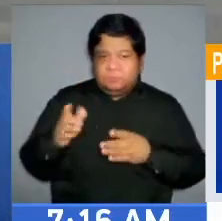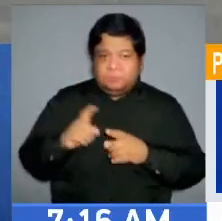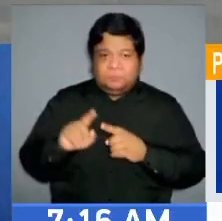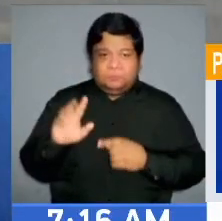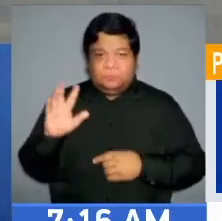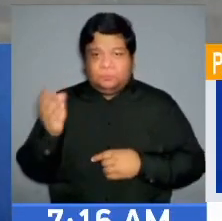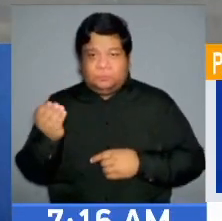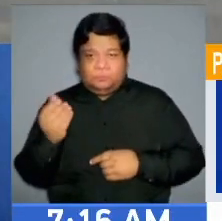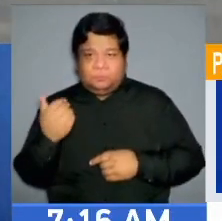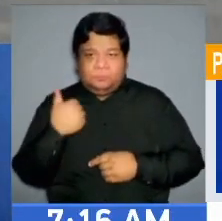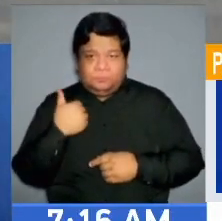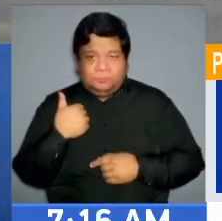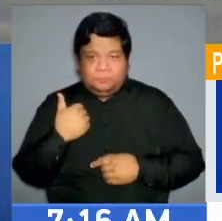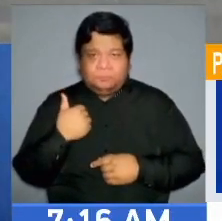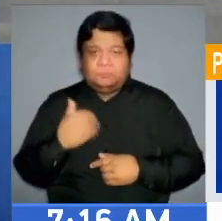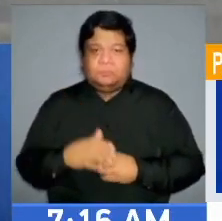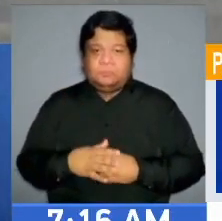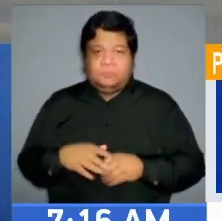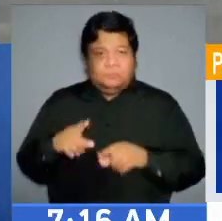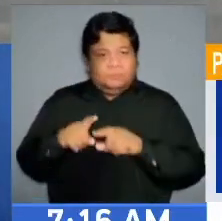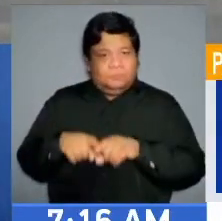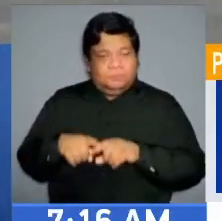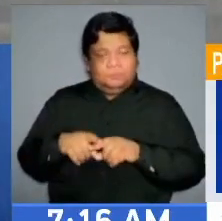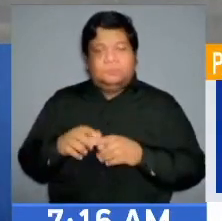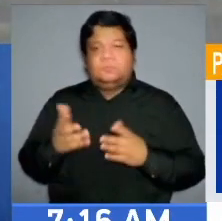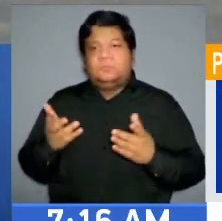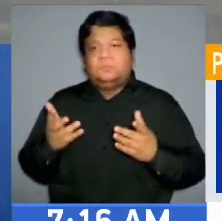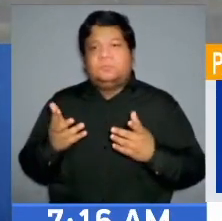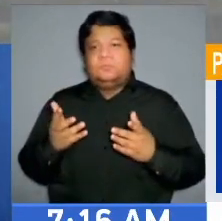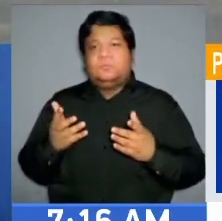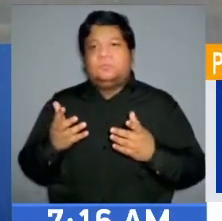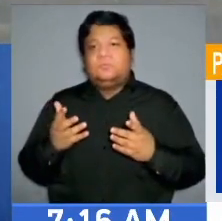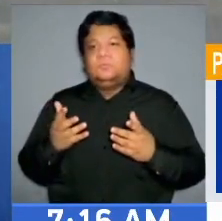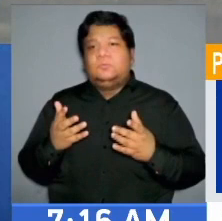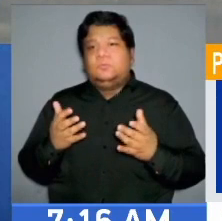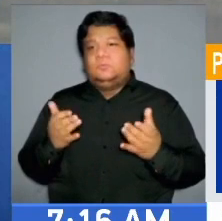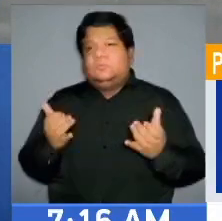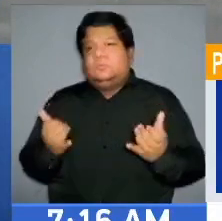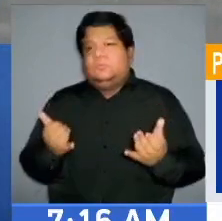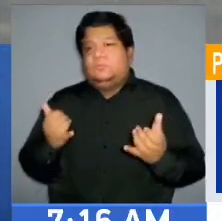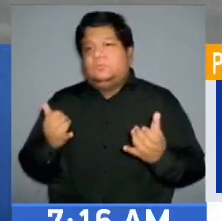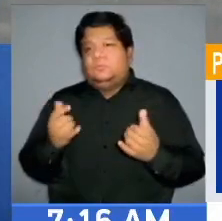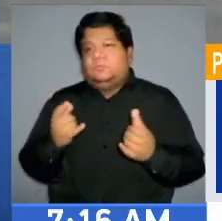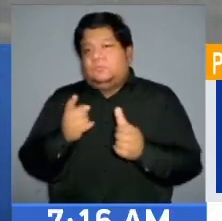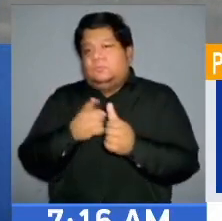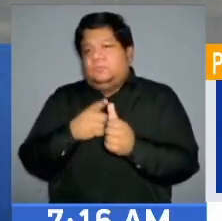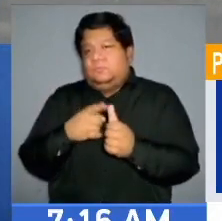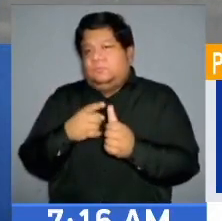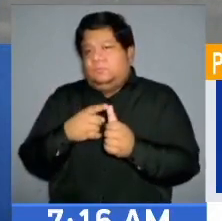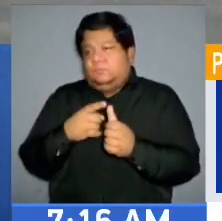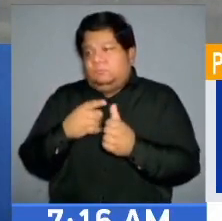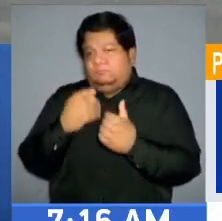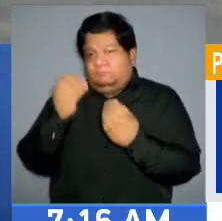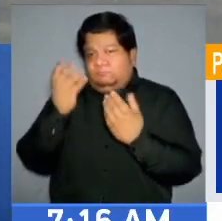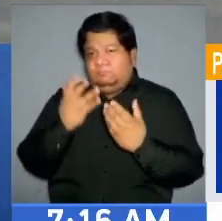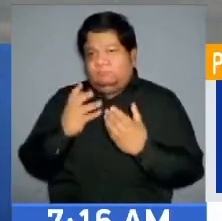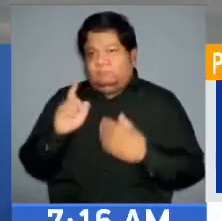next 24 hours now. Ang unang balita, ang tinatarget muna women and